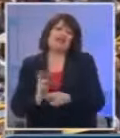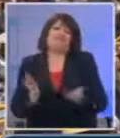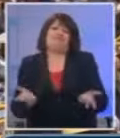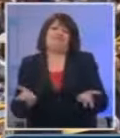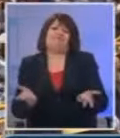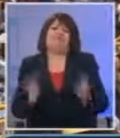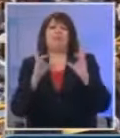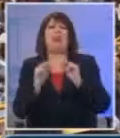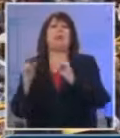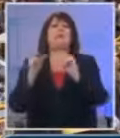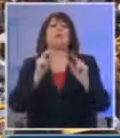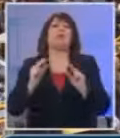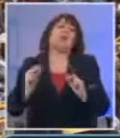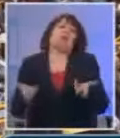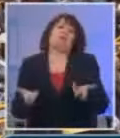Όλα τα άλλα είναι για κουβέντες.